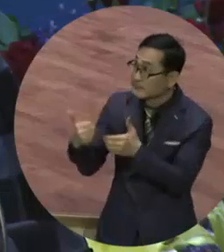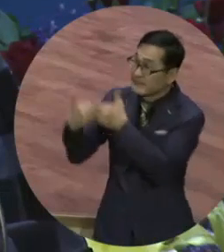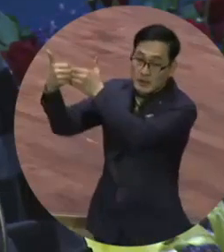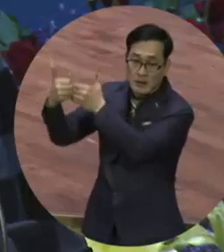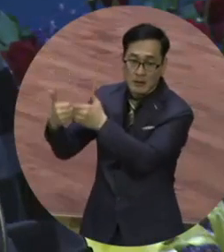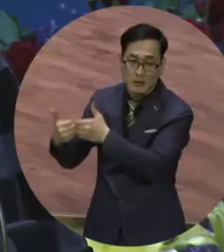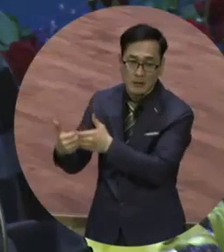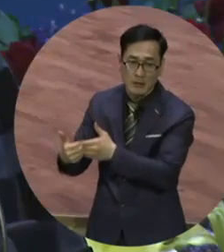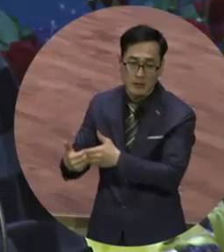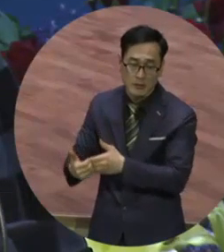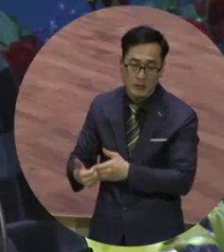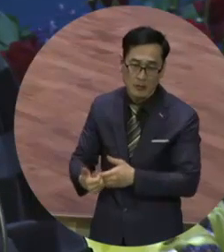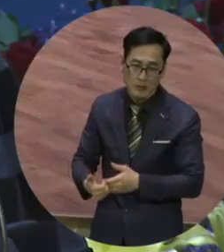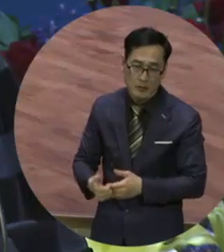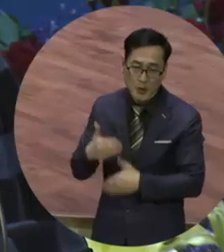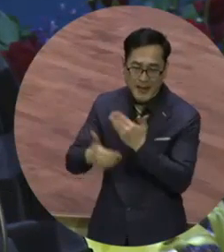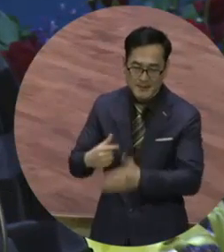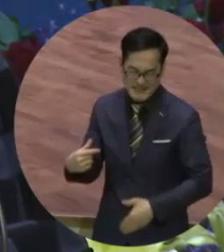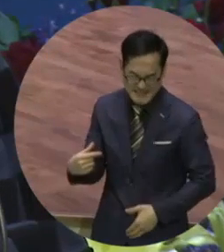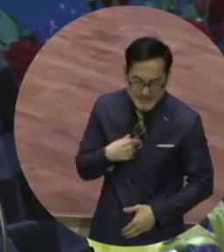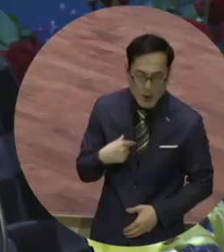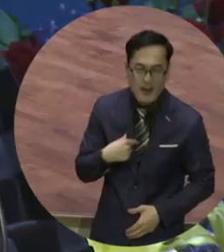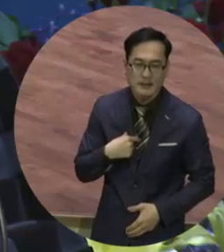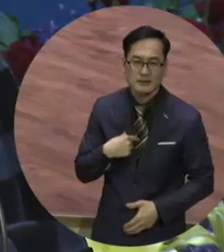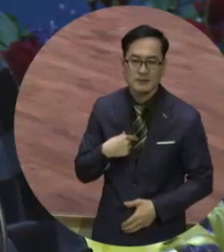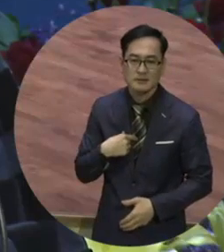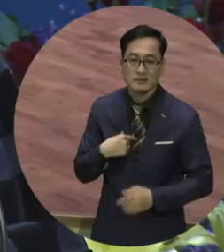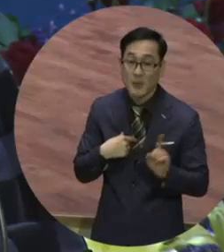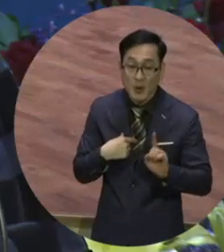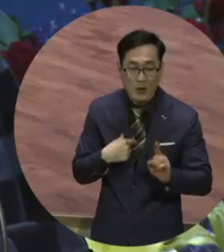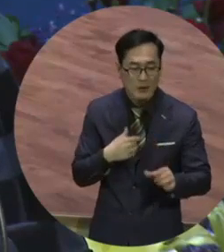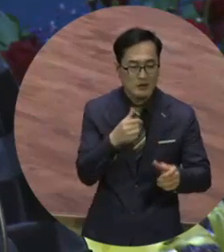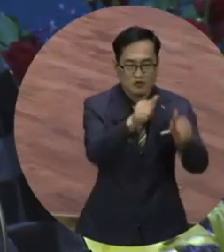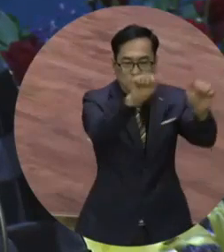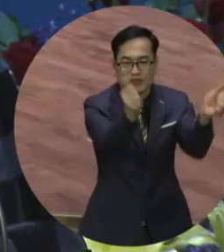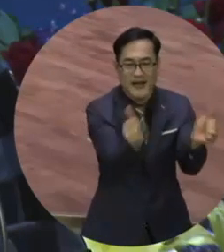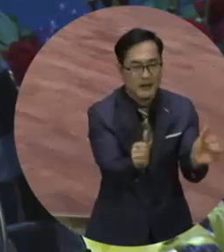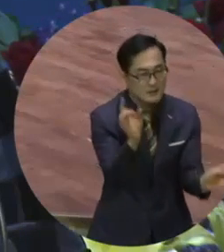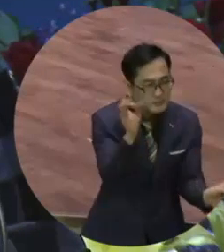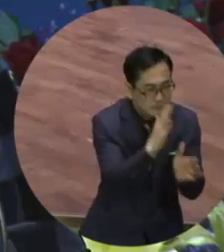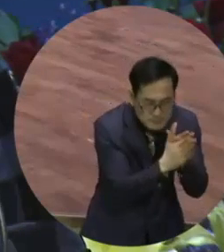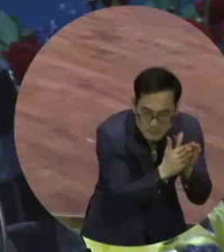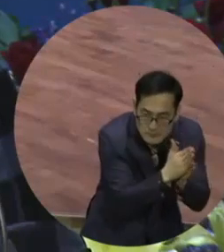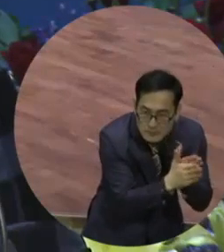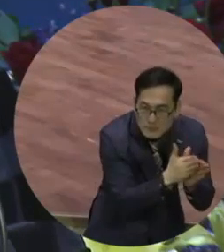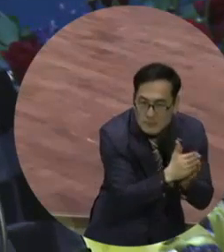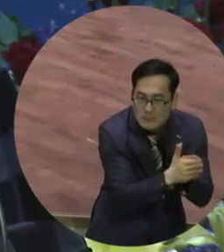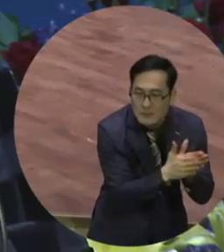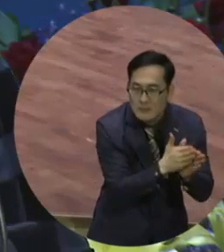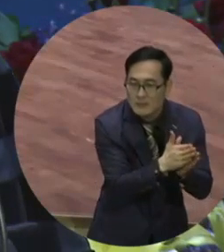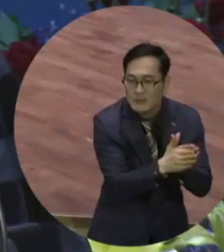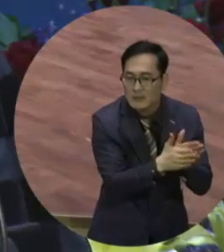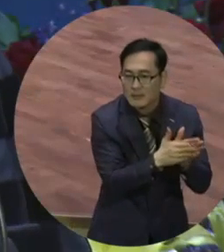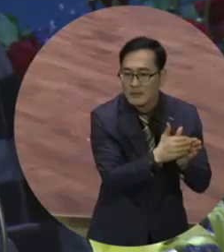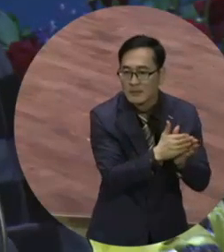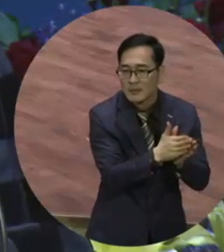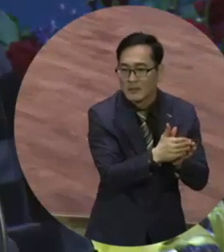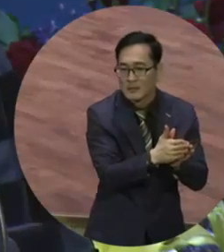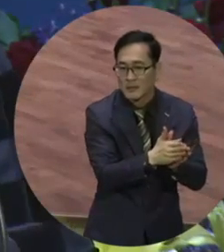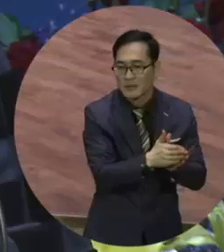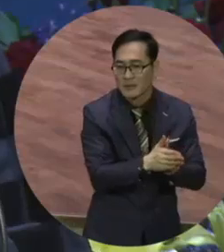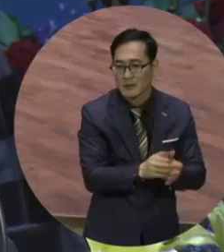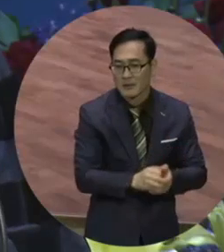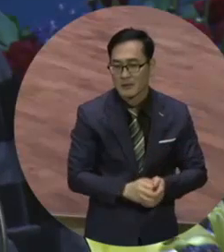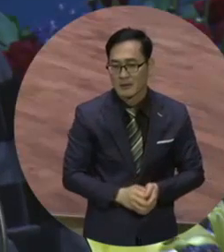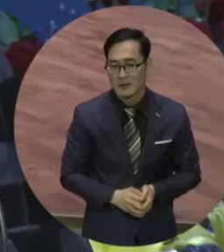가장 싫어하는 하나님 대신 우상을 믿어요. 우상을 만들어가지고 우상을 섬겨요. 하나님을